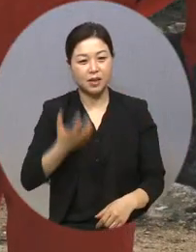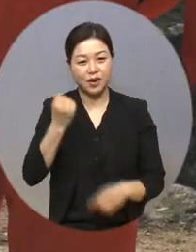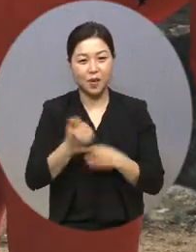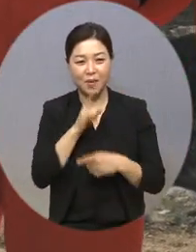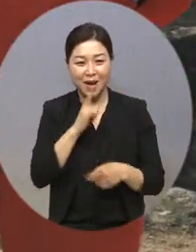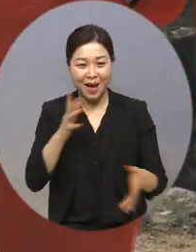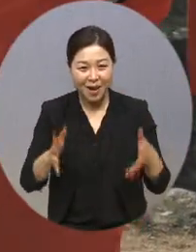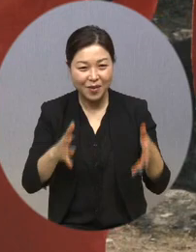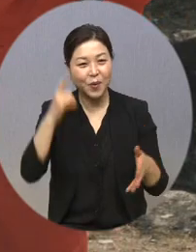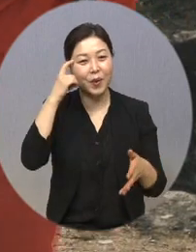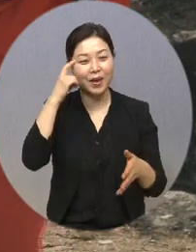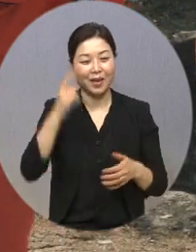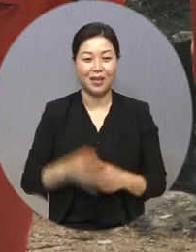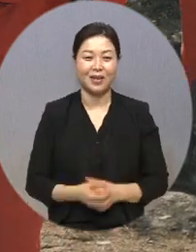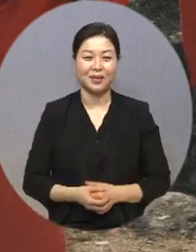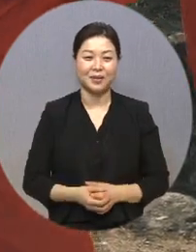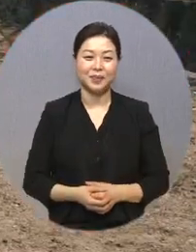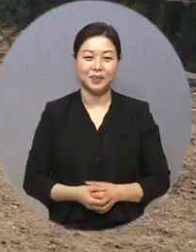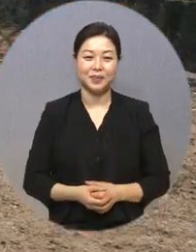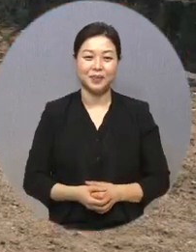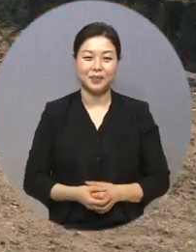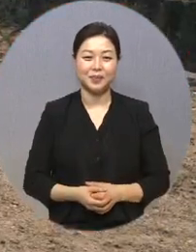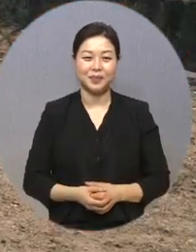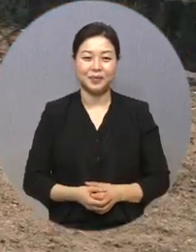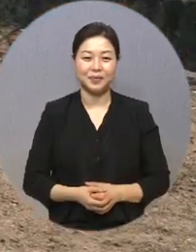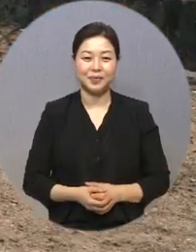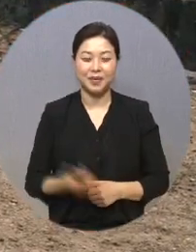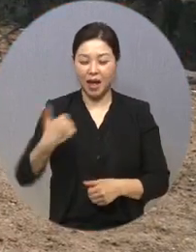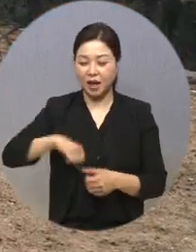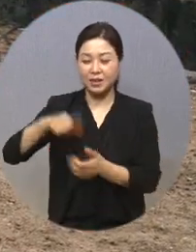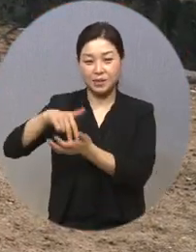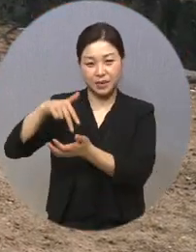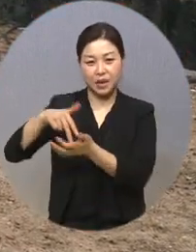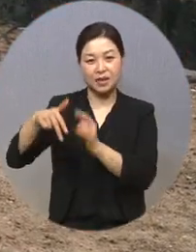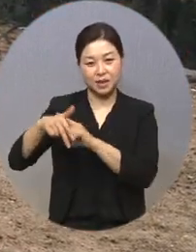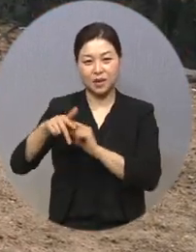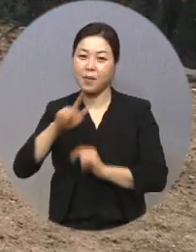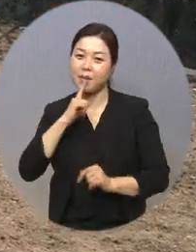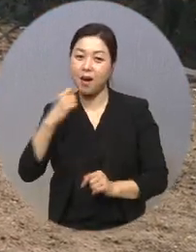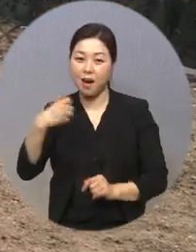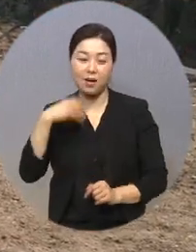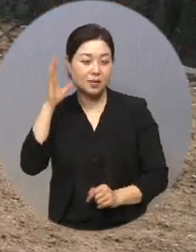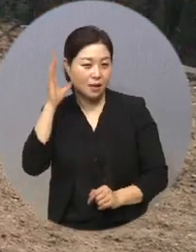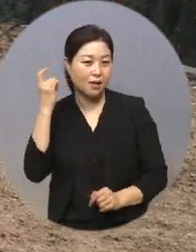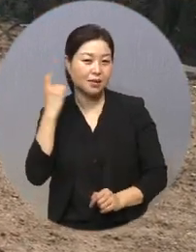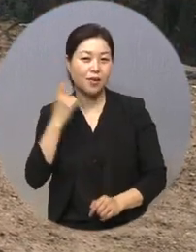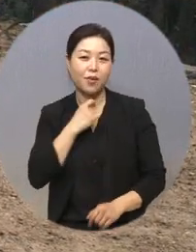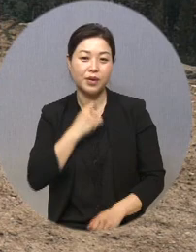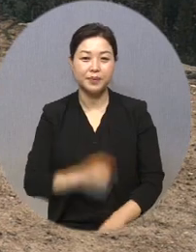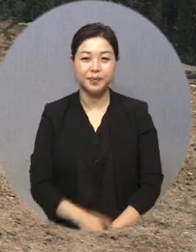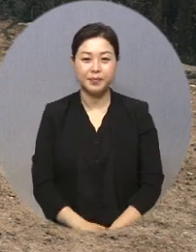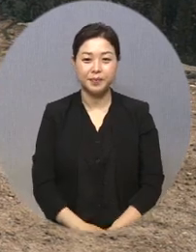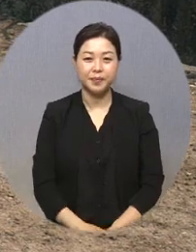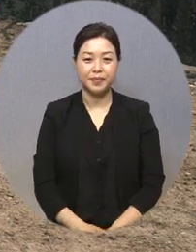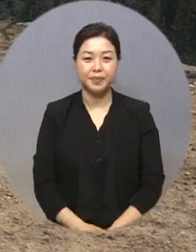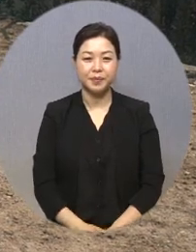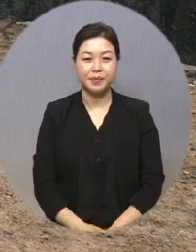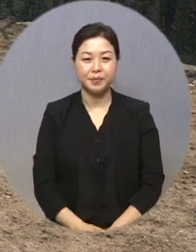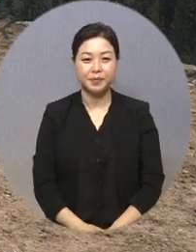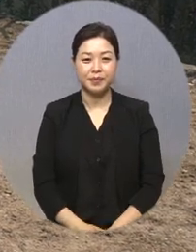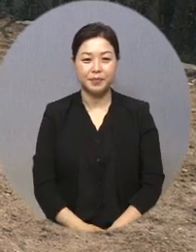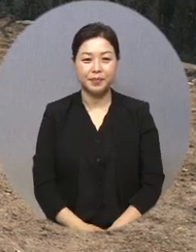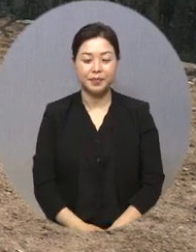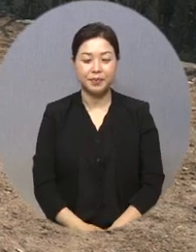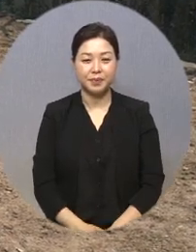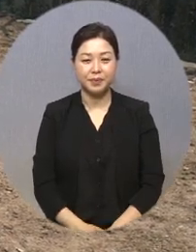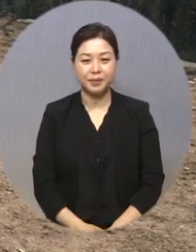더 드리겠습니다. 우리 아드 입장에서 이야기 느낌 아니 우리 아드님 입장에서 얘기를 한번 들어보고 싶어요. 이렇게